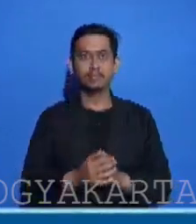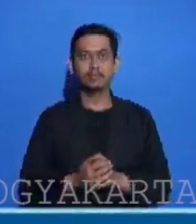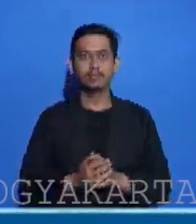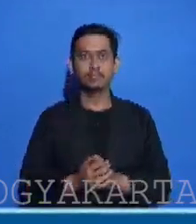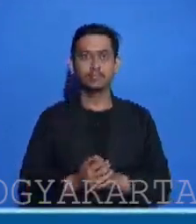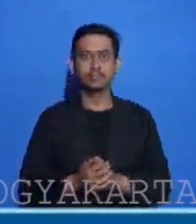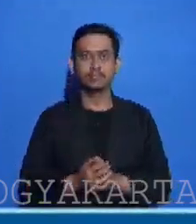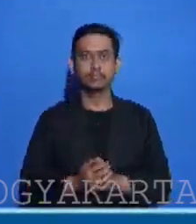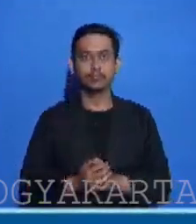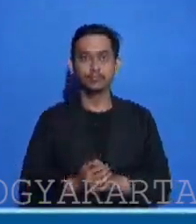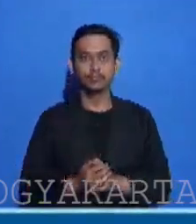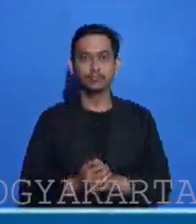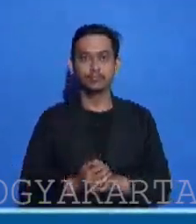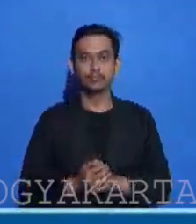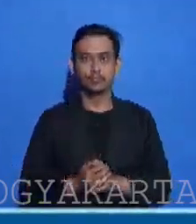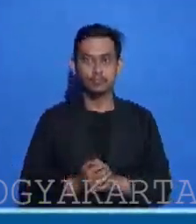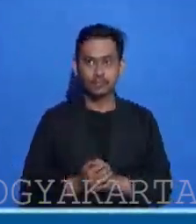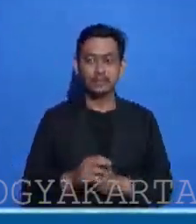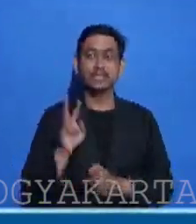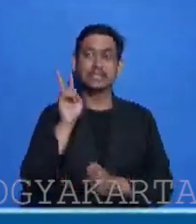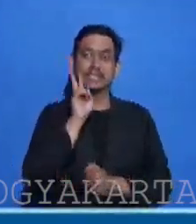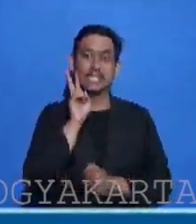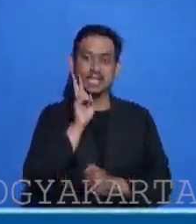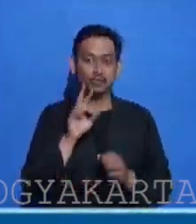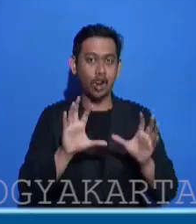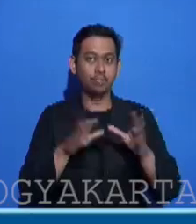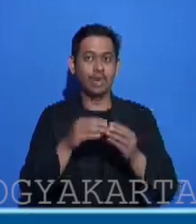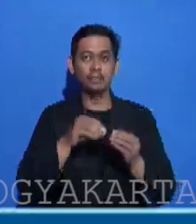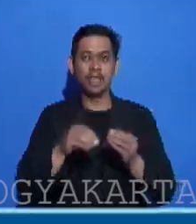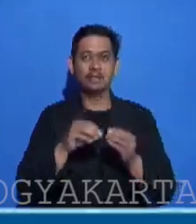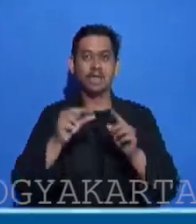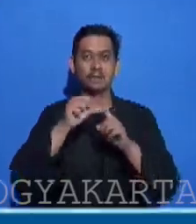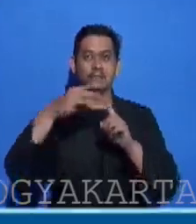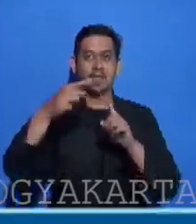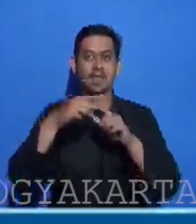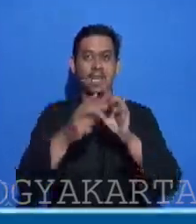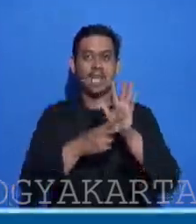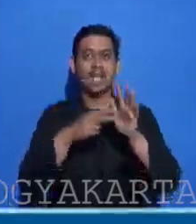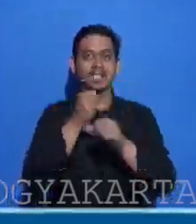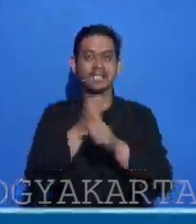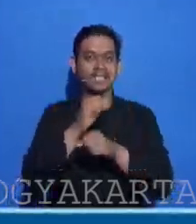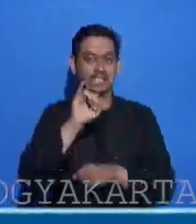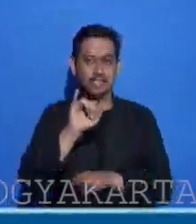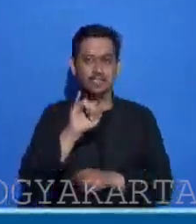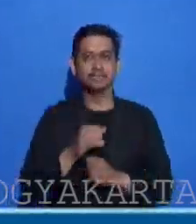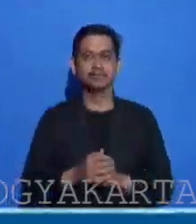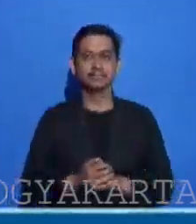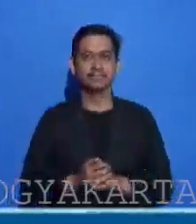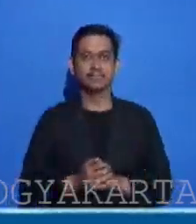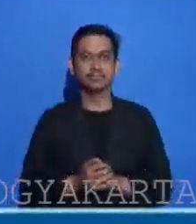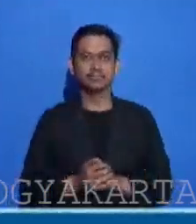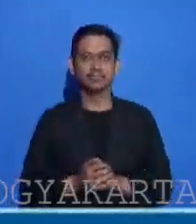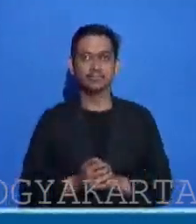Ageng kaum Pawestri saking klempakan Tani Pelangi mendungan Giwangan kito ngayogyakarta tanaman strawberry